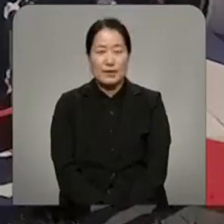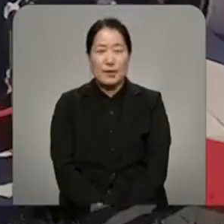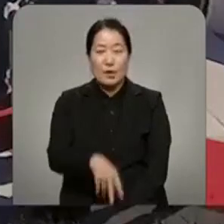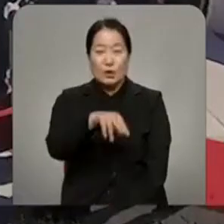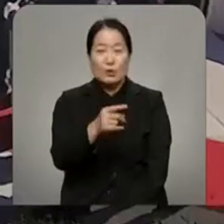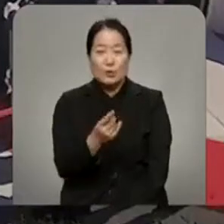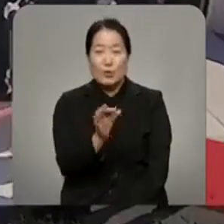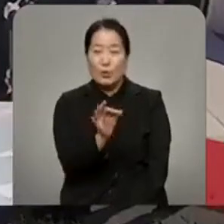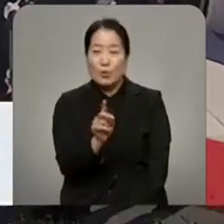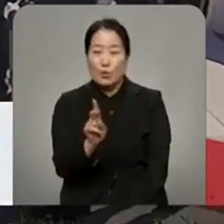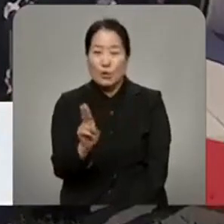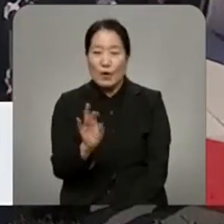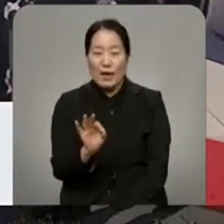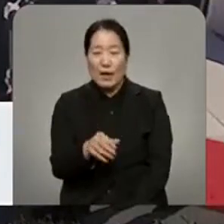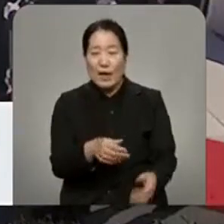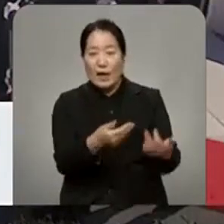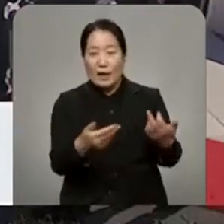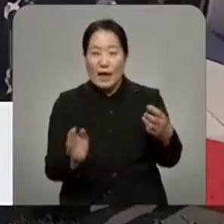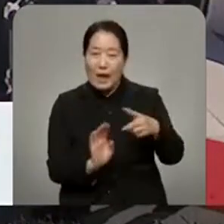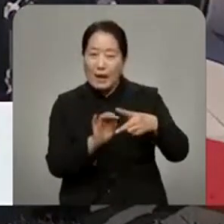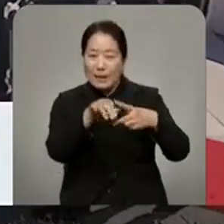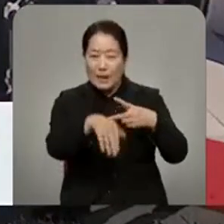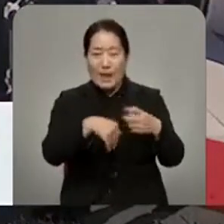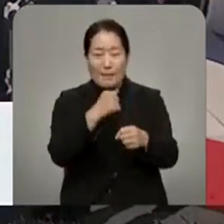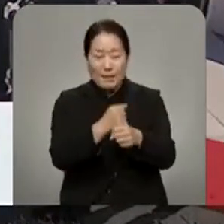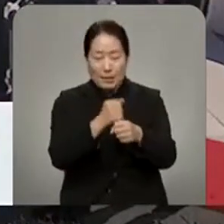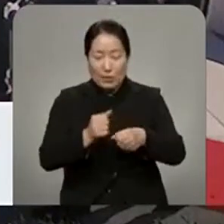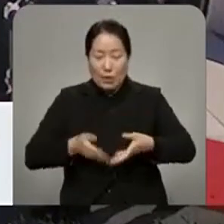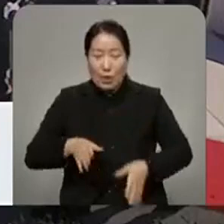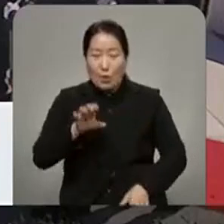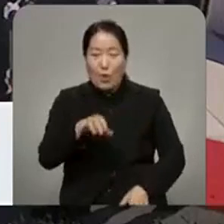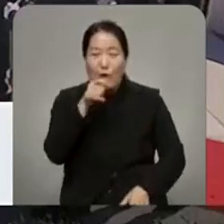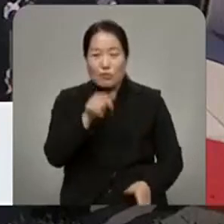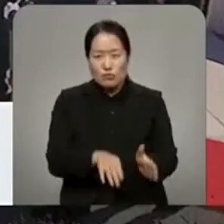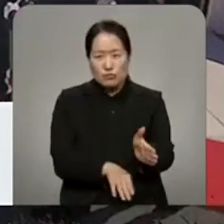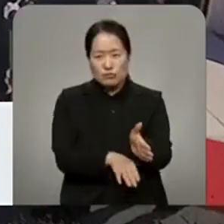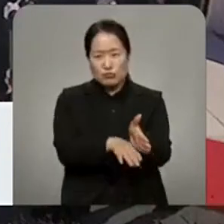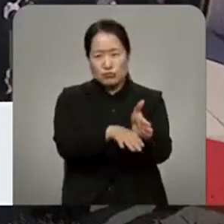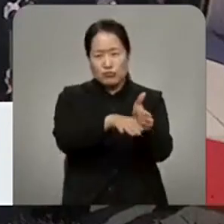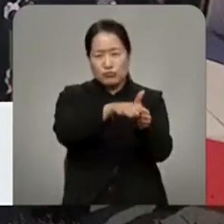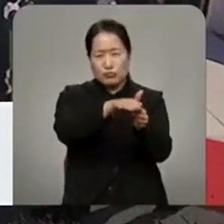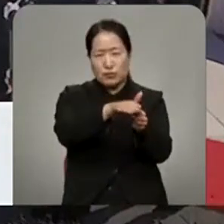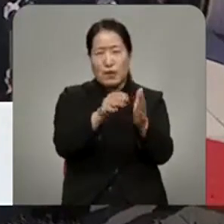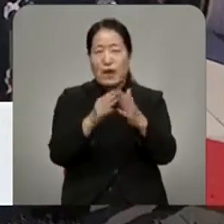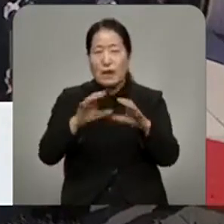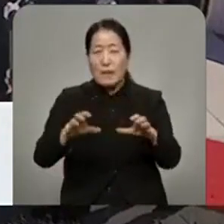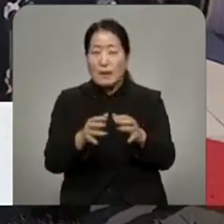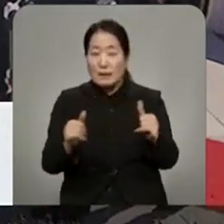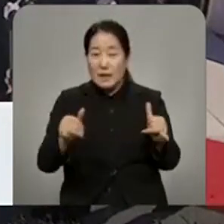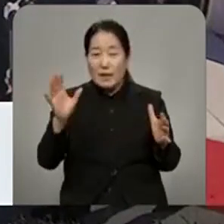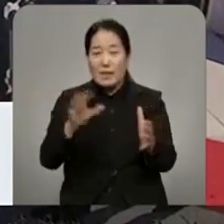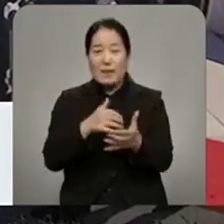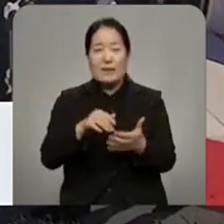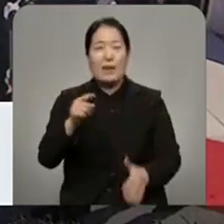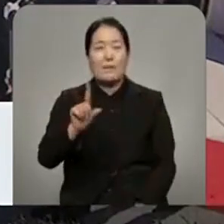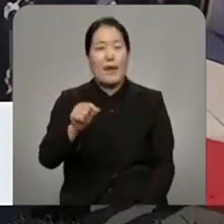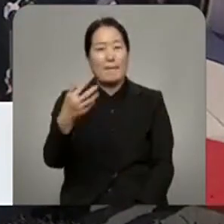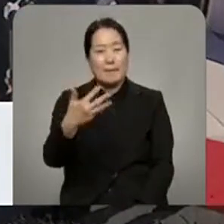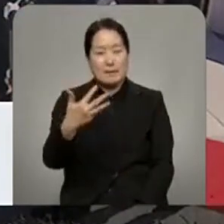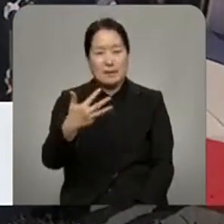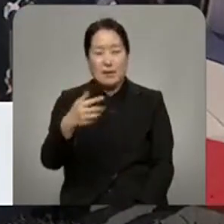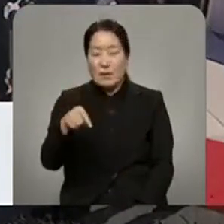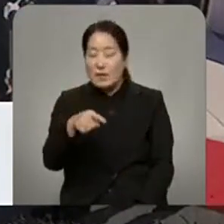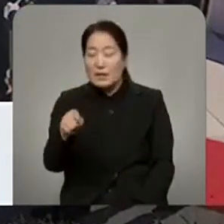소양강 댐이 만들어지면서 고향에 물에 잠긴 지역 구민 18,000여 명이 있습니다. 이들을 위로하는 망향비가 댐